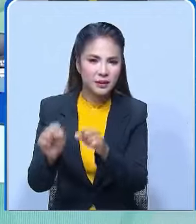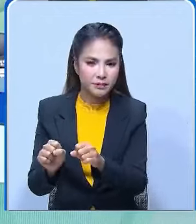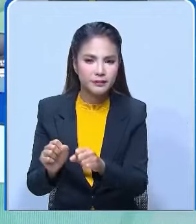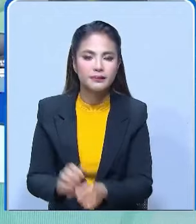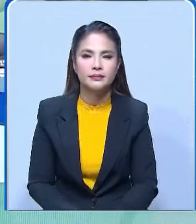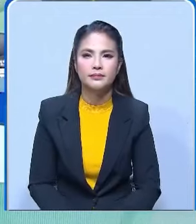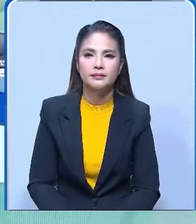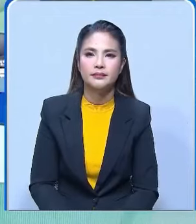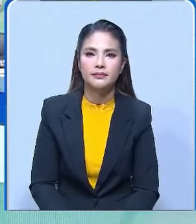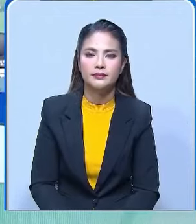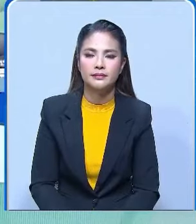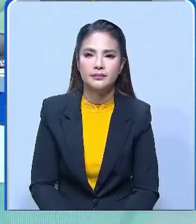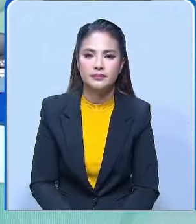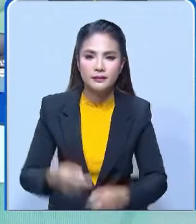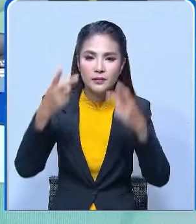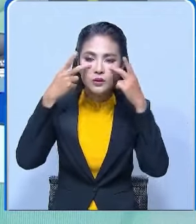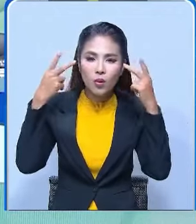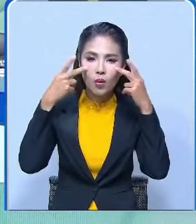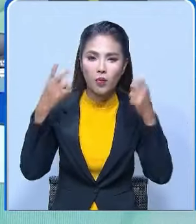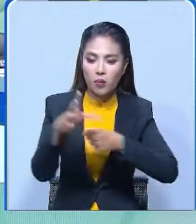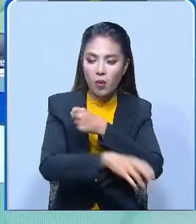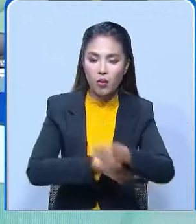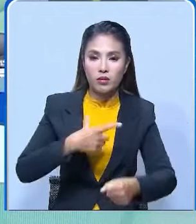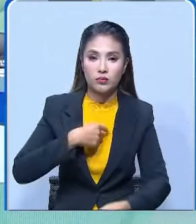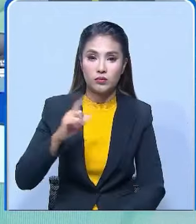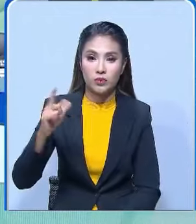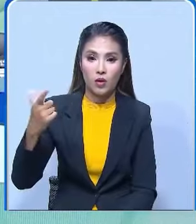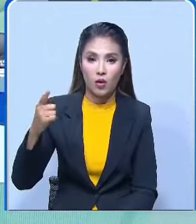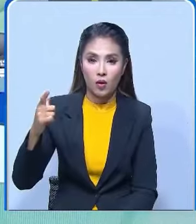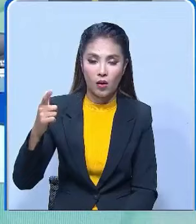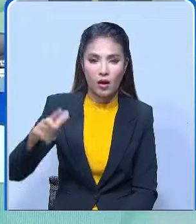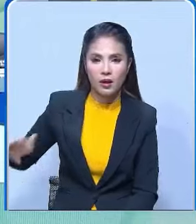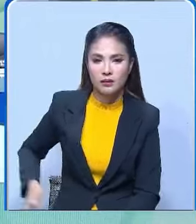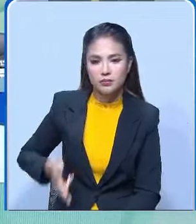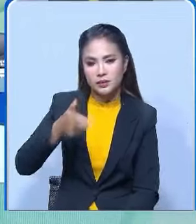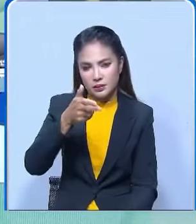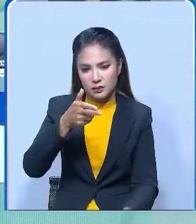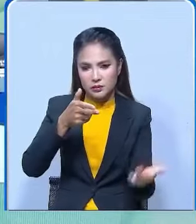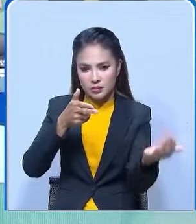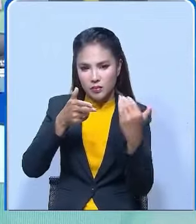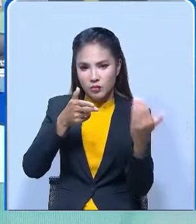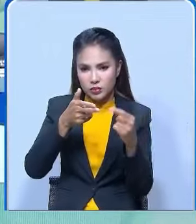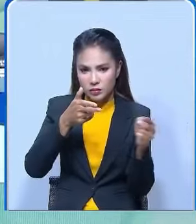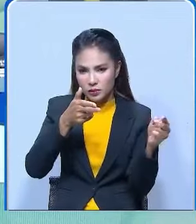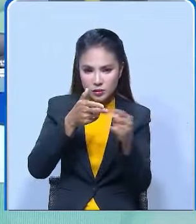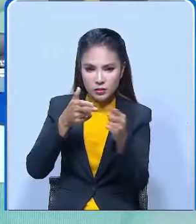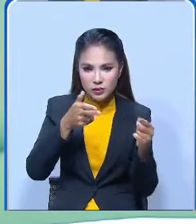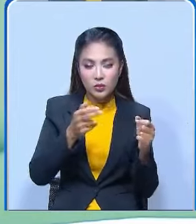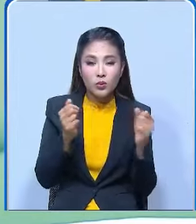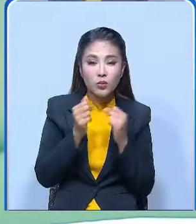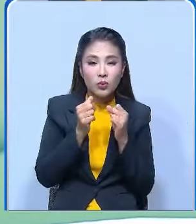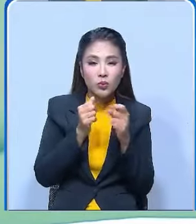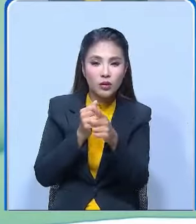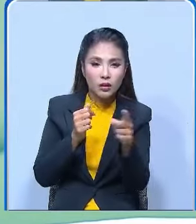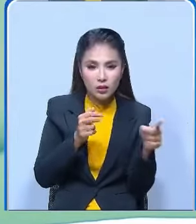ต่อกันที่เหตุโจรบุกเดี่ยวชิงทองนะคะคุณผู้ชมใช้ปืนเนี่ยไปขู่จี้ให้คนในร้านเนี่ยเขากลัวกันเพื่อที่จะชิงทองแล้ว